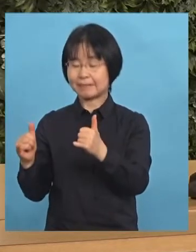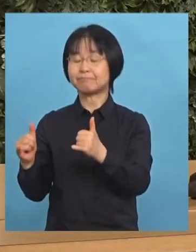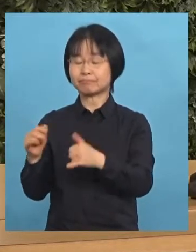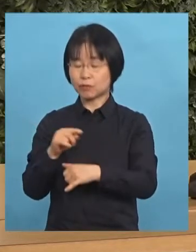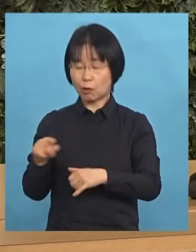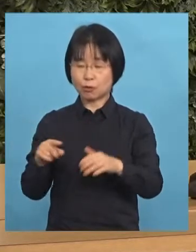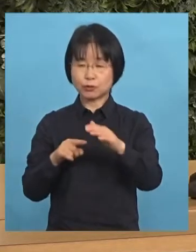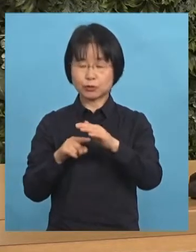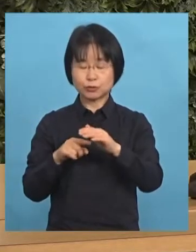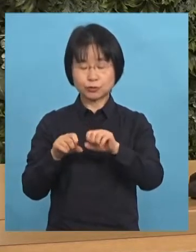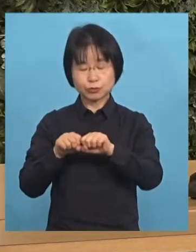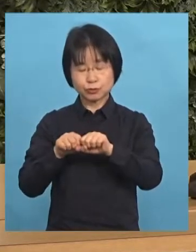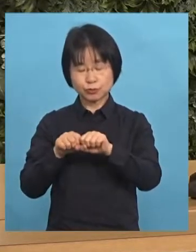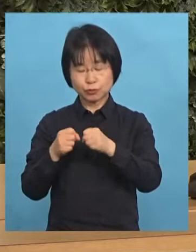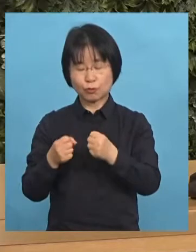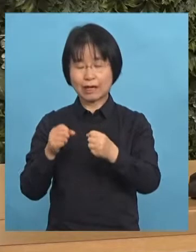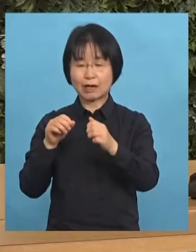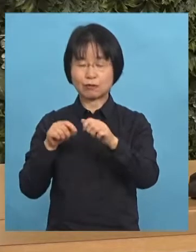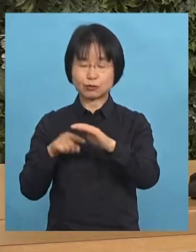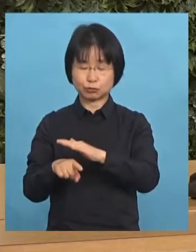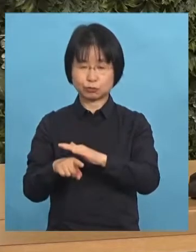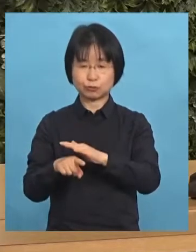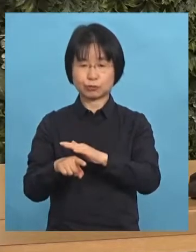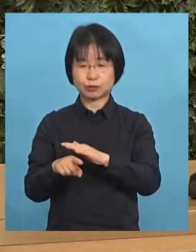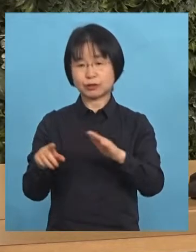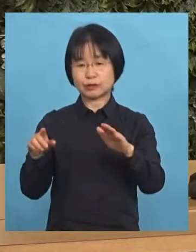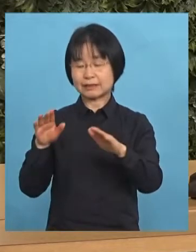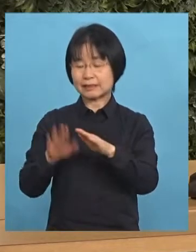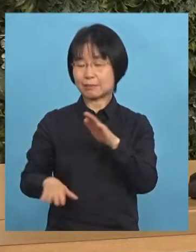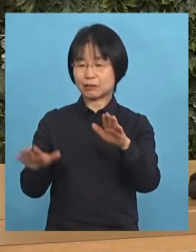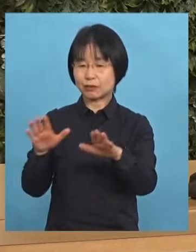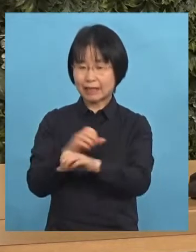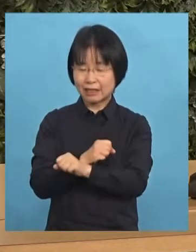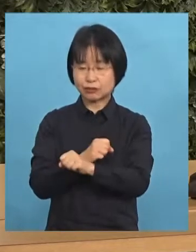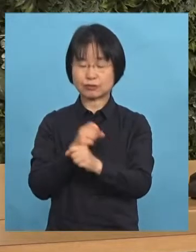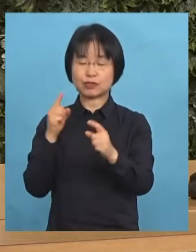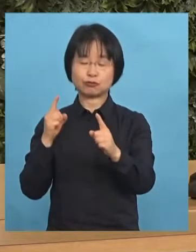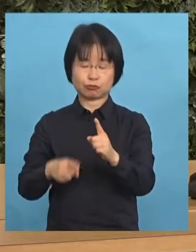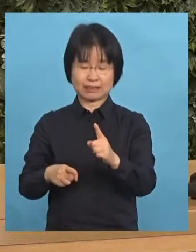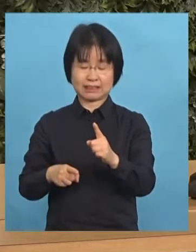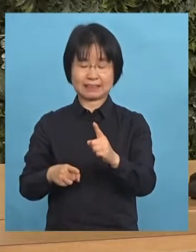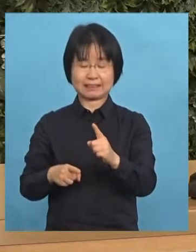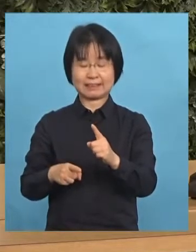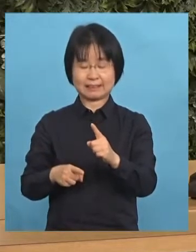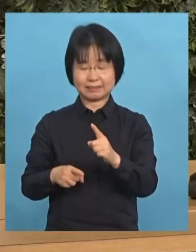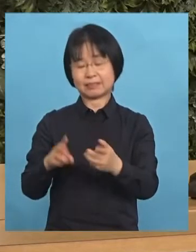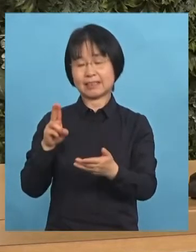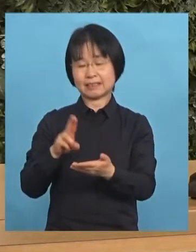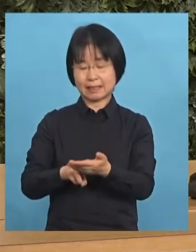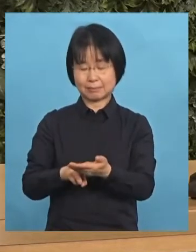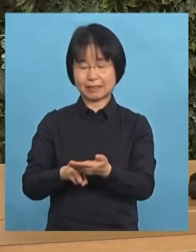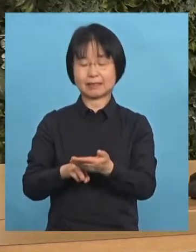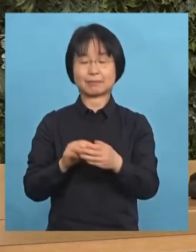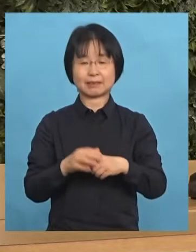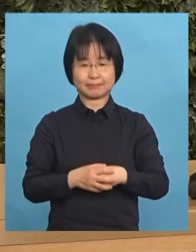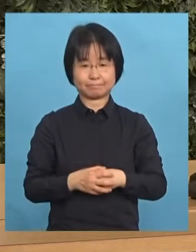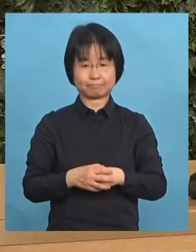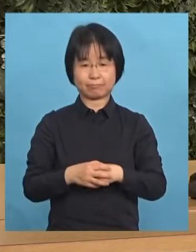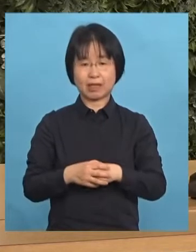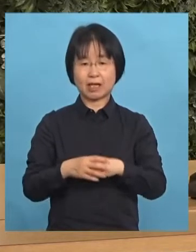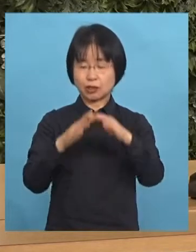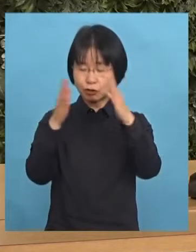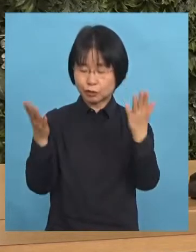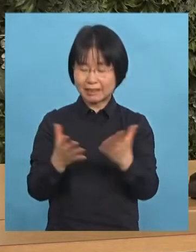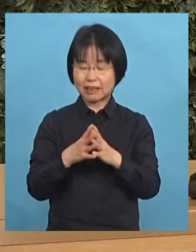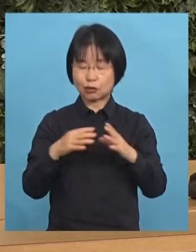障害を理由とする差別を解消するための措置などについて定められています。すべての国